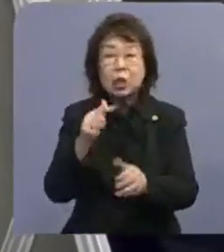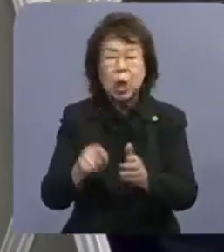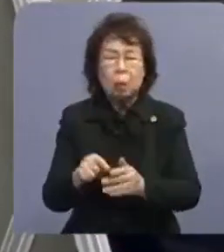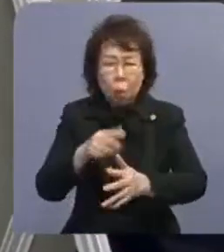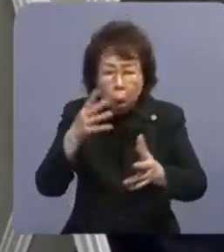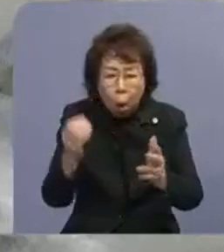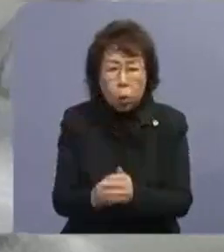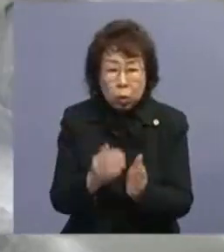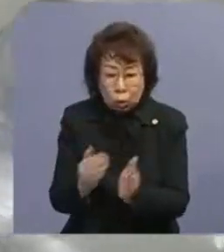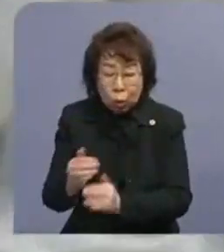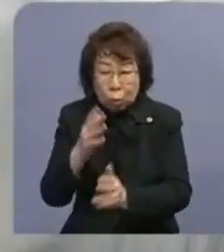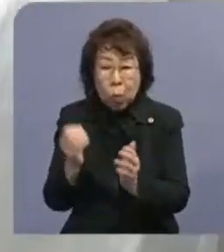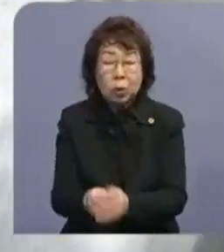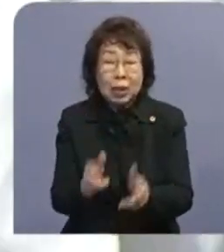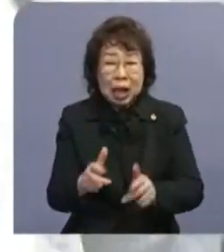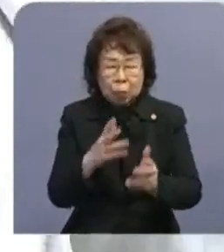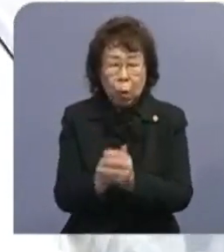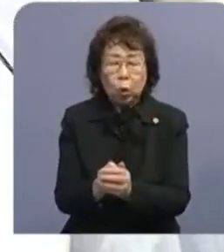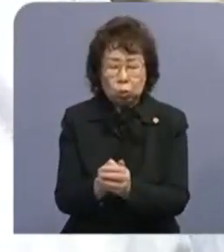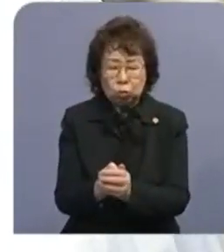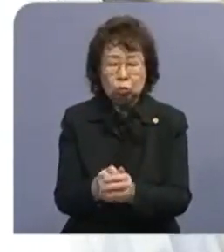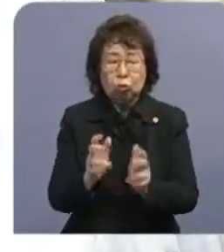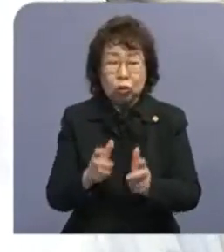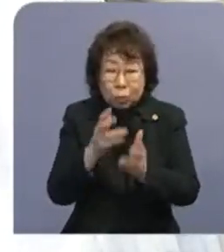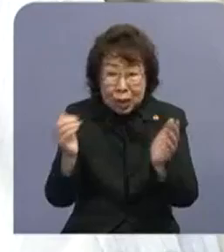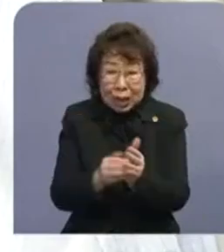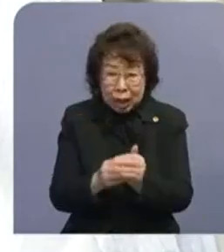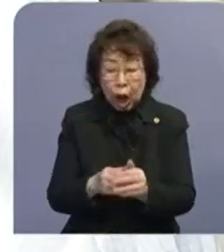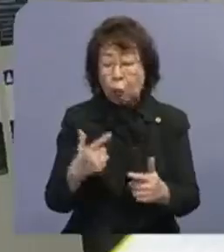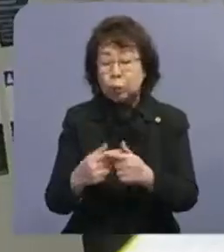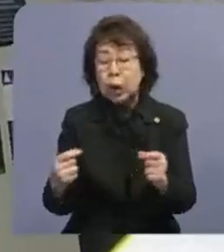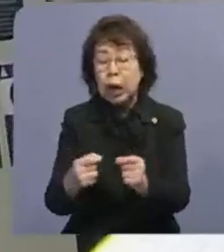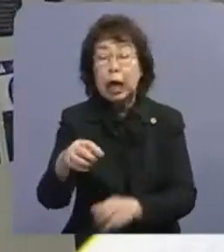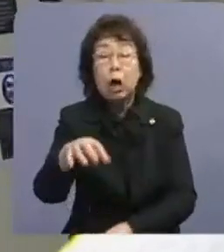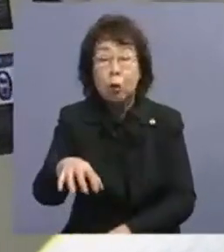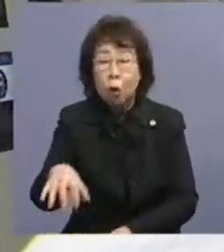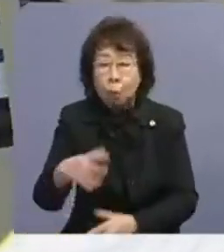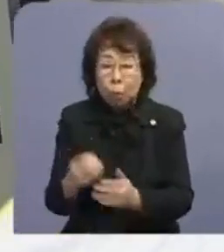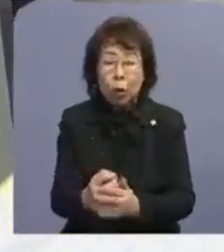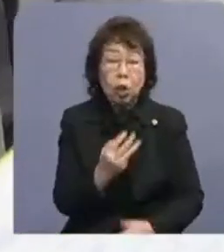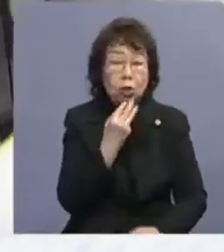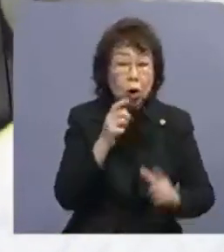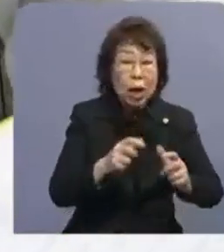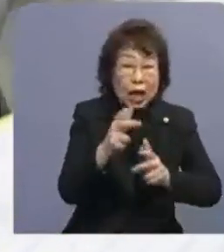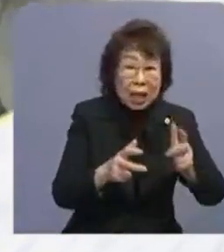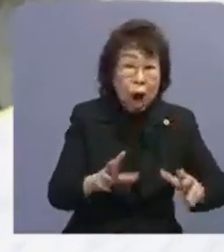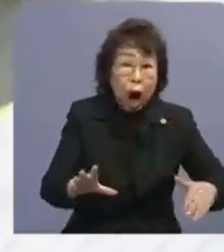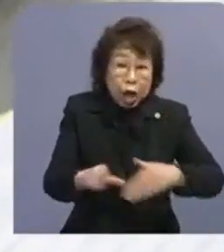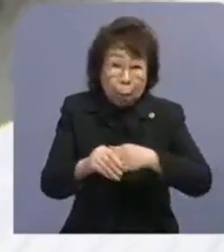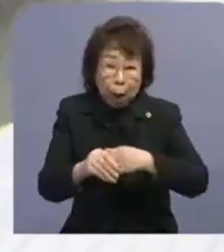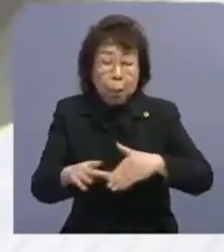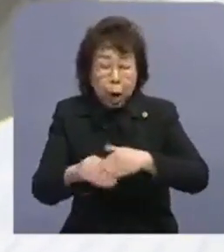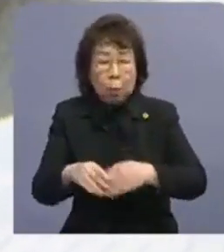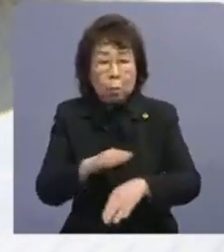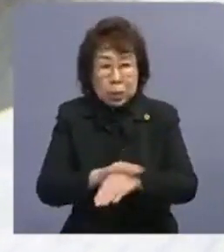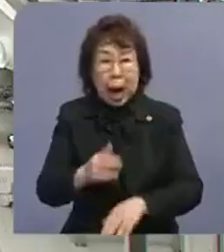모든 공정의 장비 20여 종을 갖춰 부산과 인근 지역은 물론 수도권 기업과의 협업이